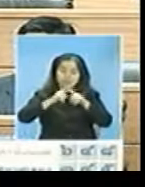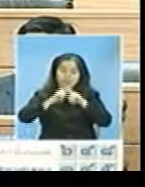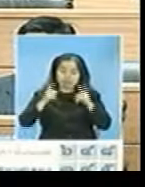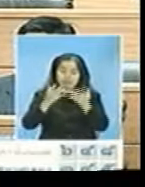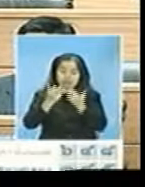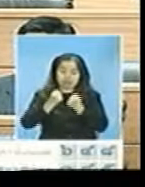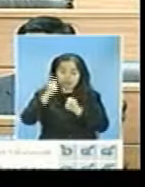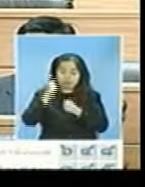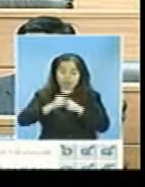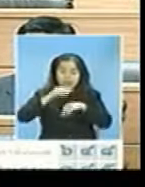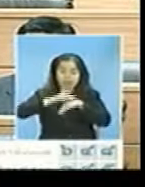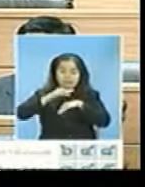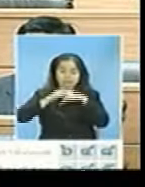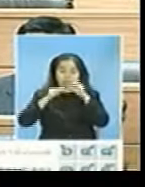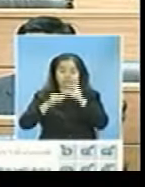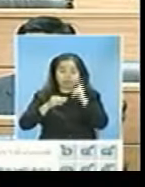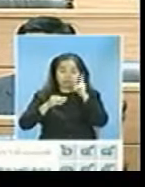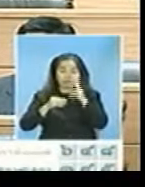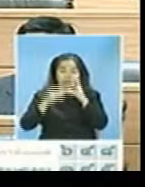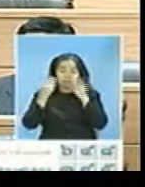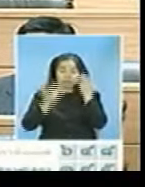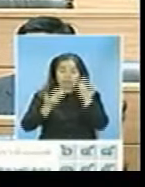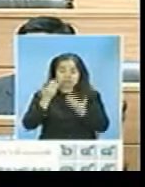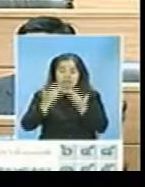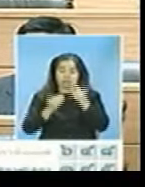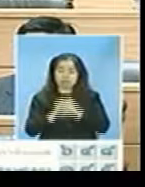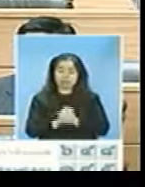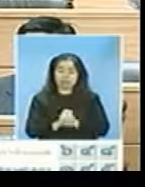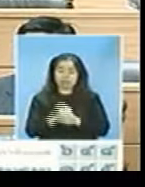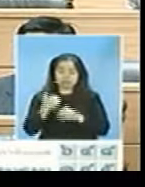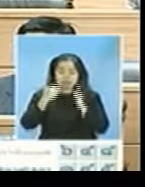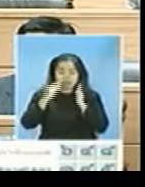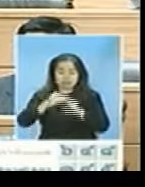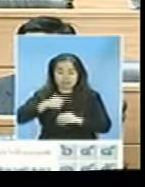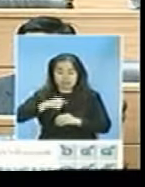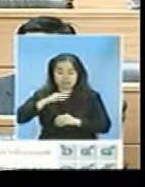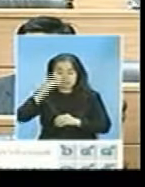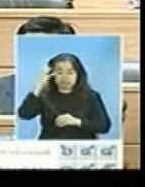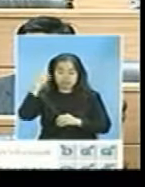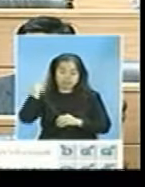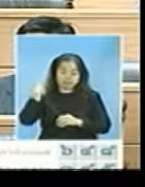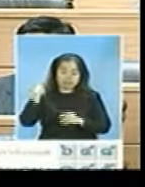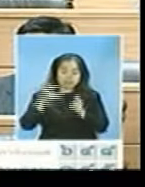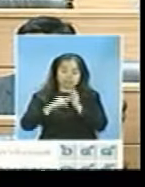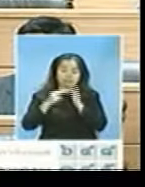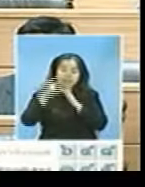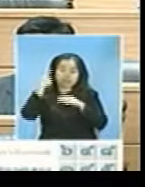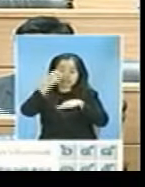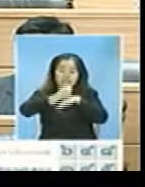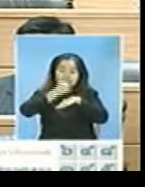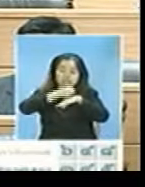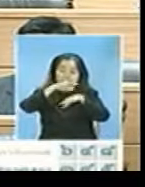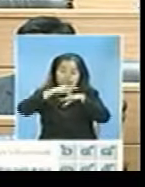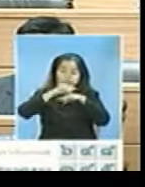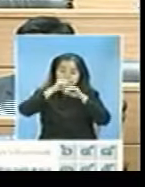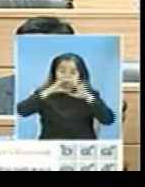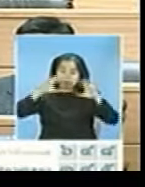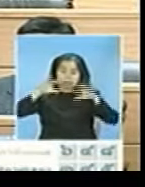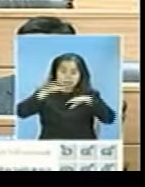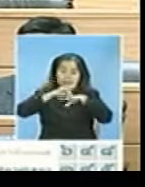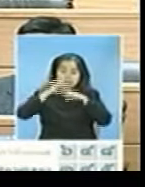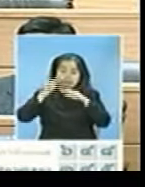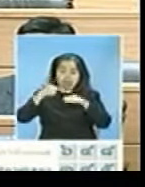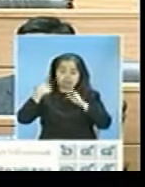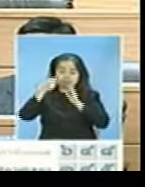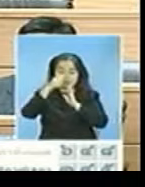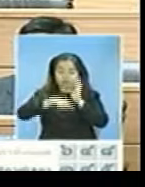อยู่แค่1คนบ้าง5คนบ้างจากคนเป็นร้อยคนนั่นหมายถึงผู้ที่ได้รับตำแหน่งข้าราชการจะต้องเป็นคนเก่งมีคุ